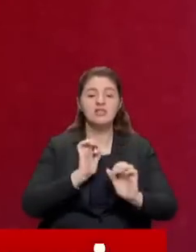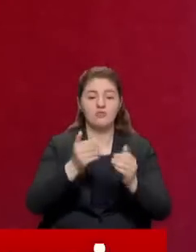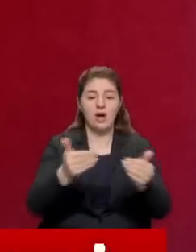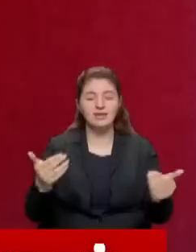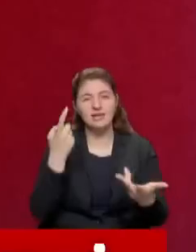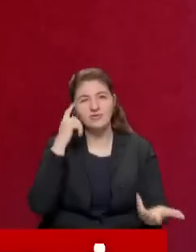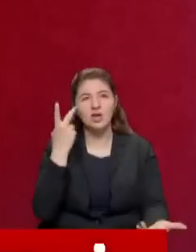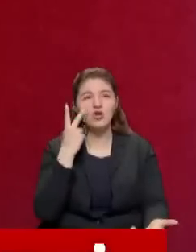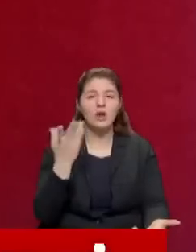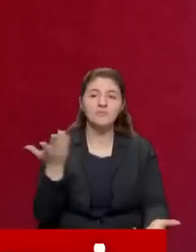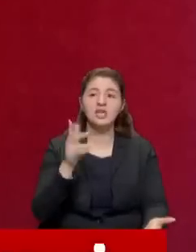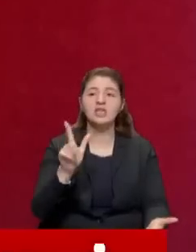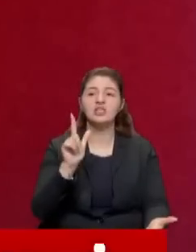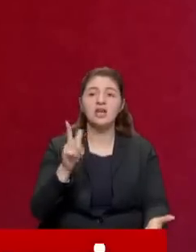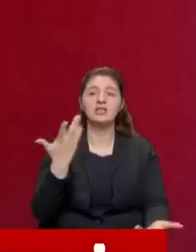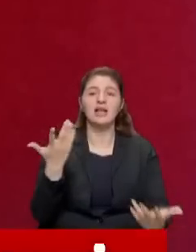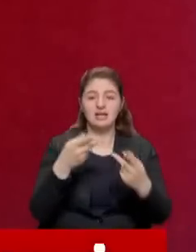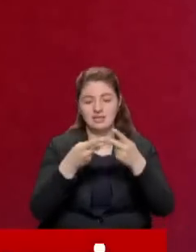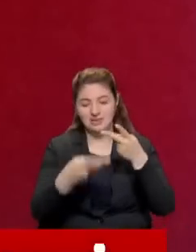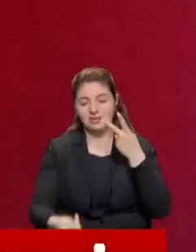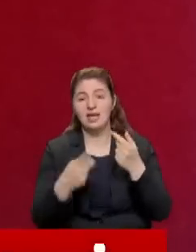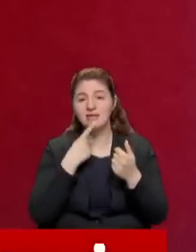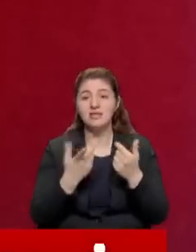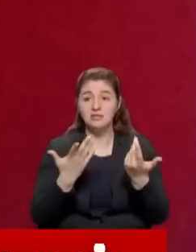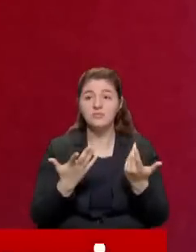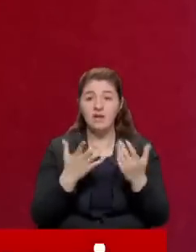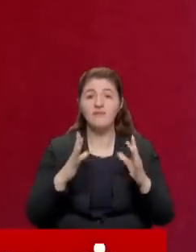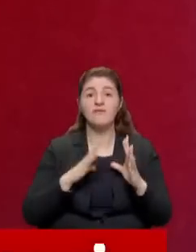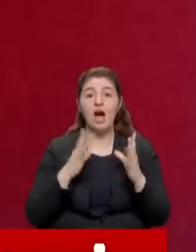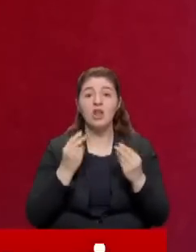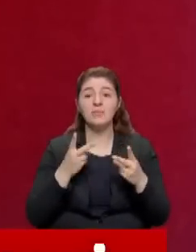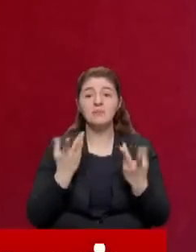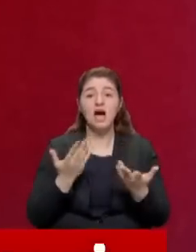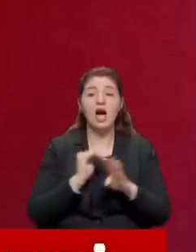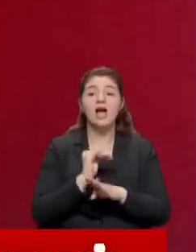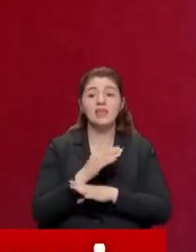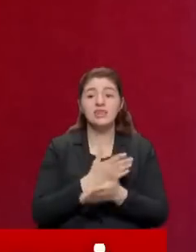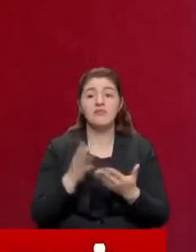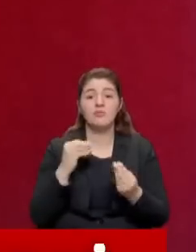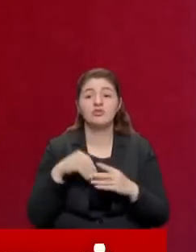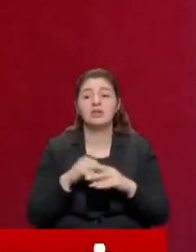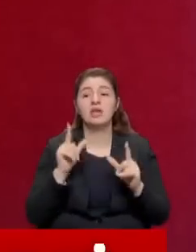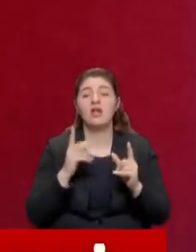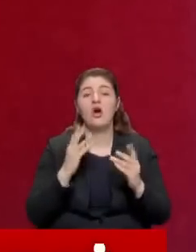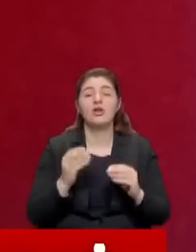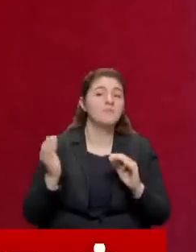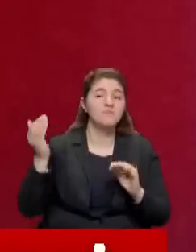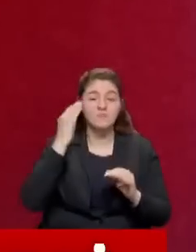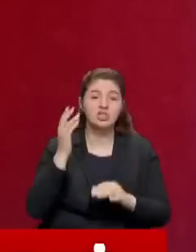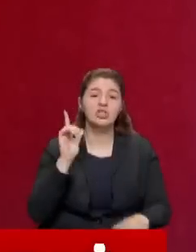işte teoride ihtiyaçlar hiyerarşisi dediğin zaman da var olabilmek, hayatını sürdürebilmek için gerekli olan